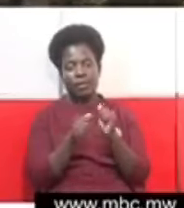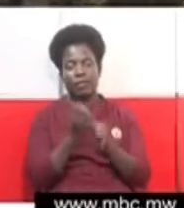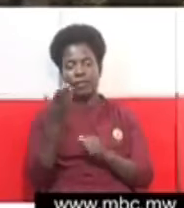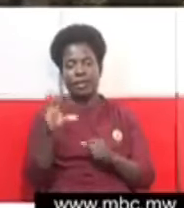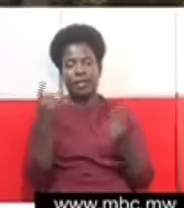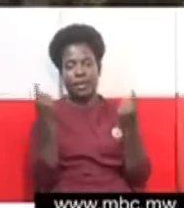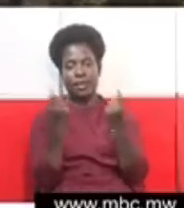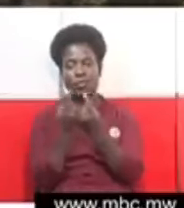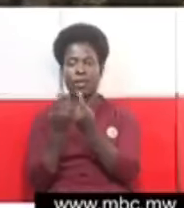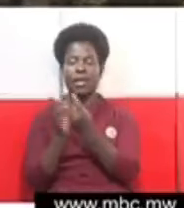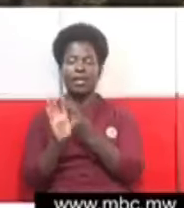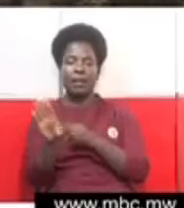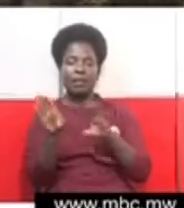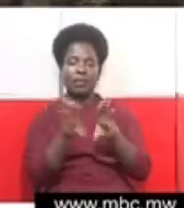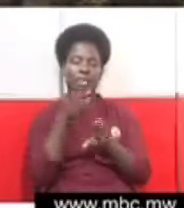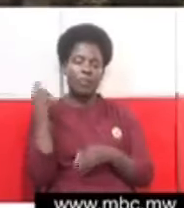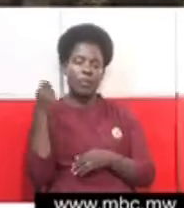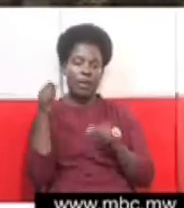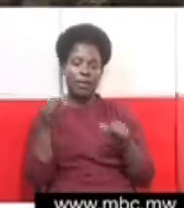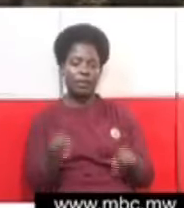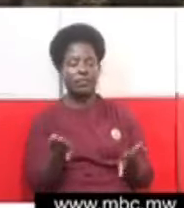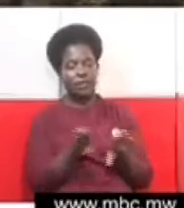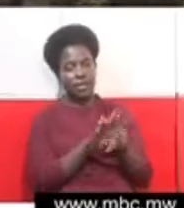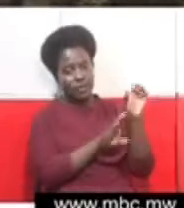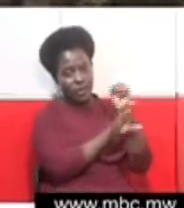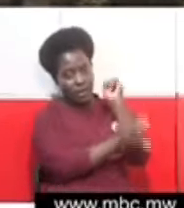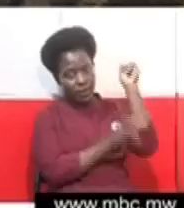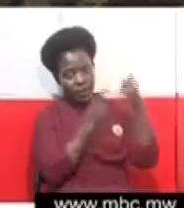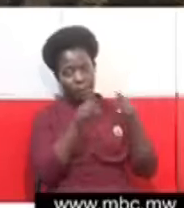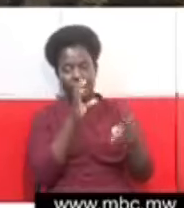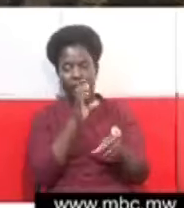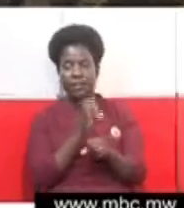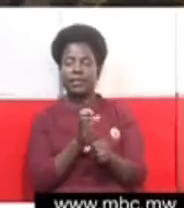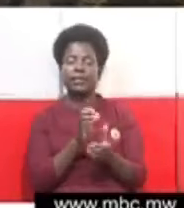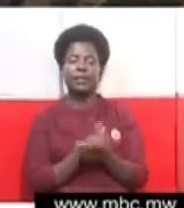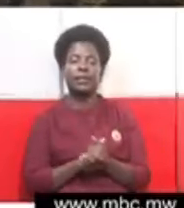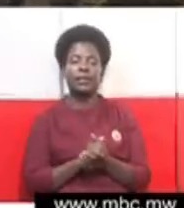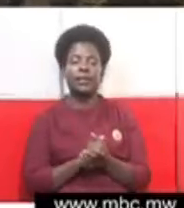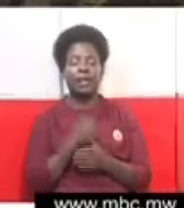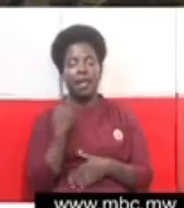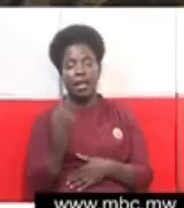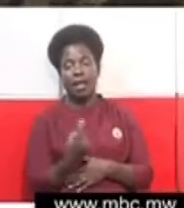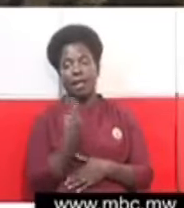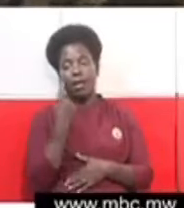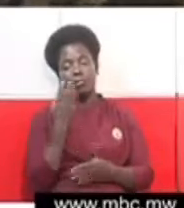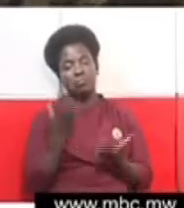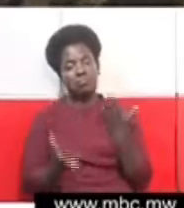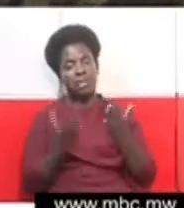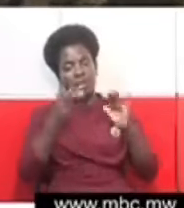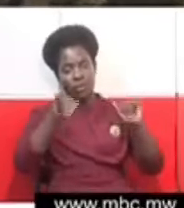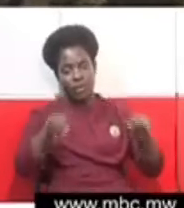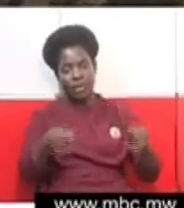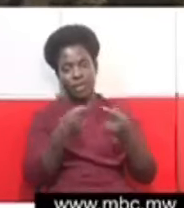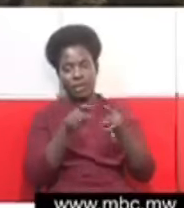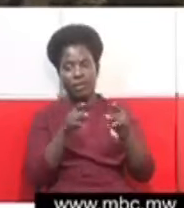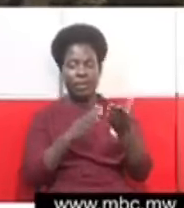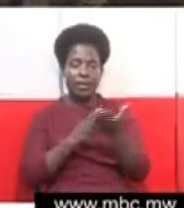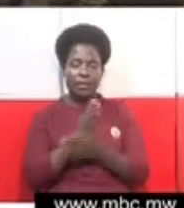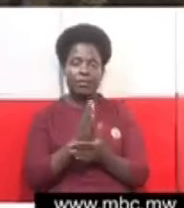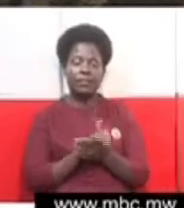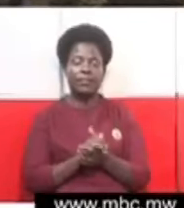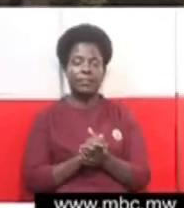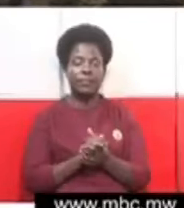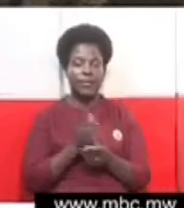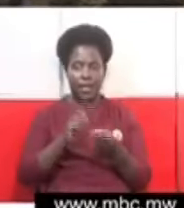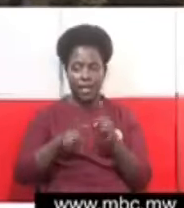ngati ku Malawi kuno ngati dziko komanso ngati mpingo. Paife tokha tikuyesetsa komabe kudzera mu upangiri wa